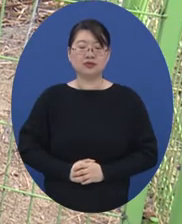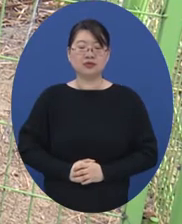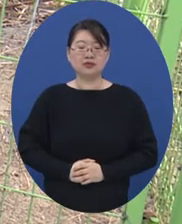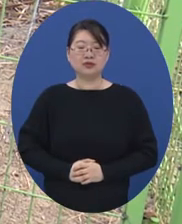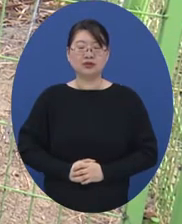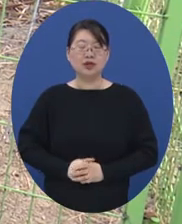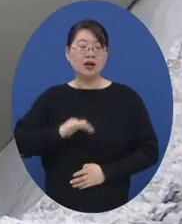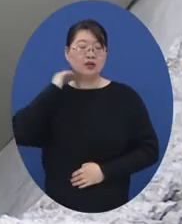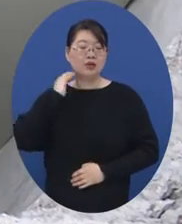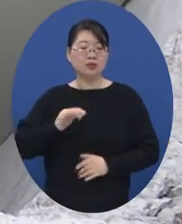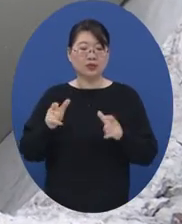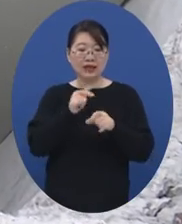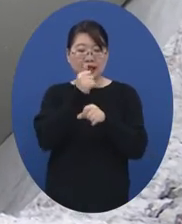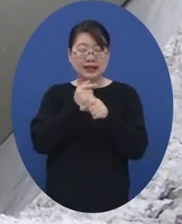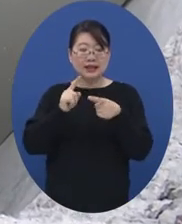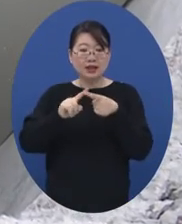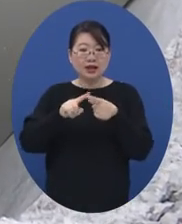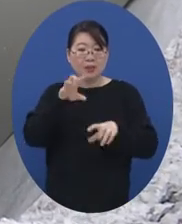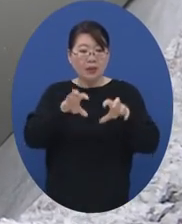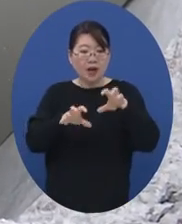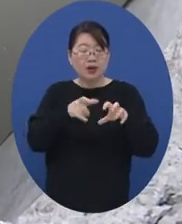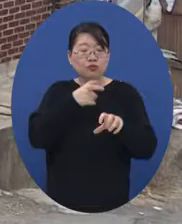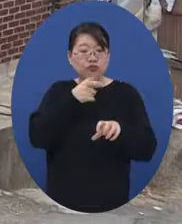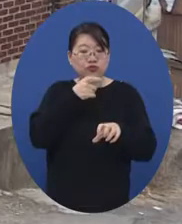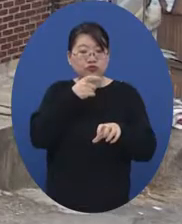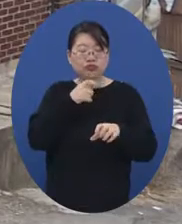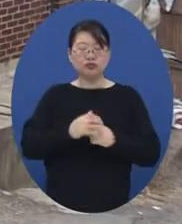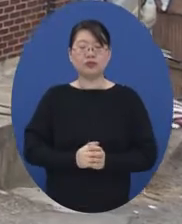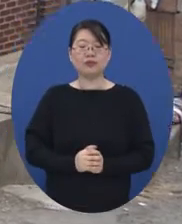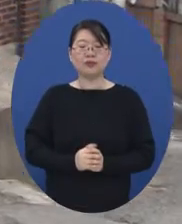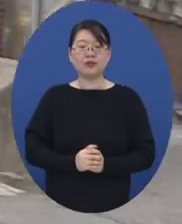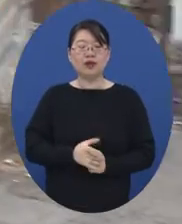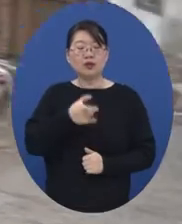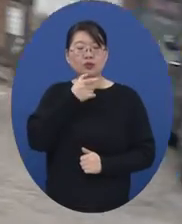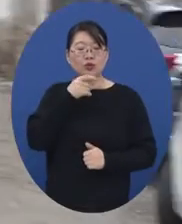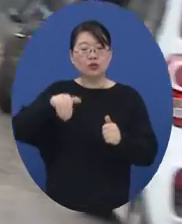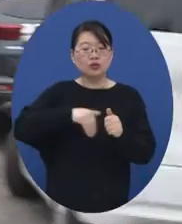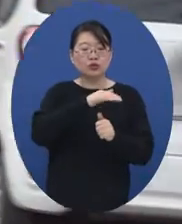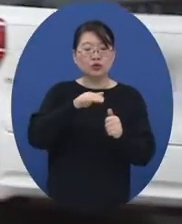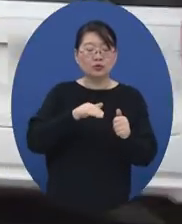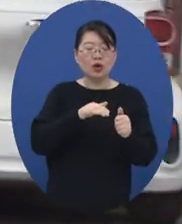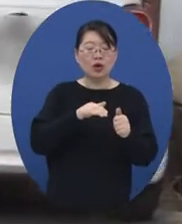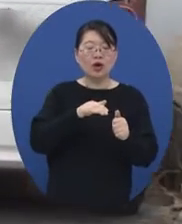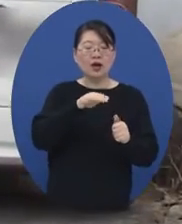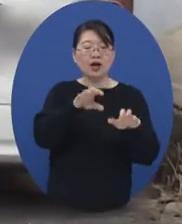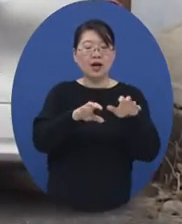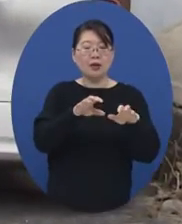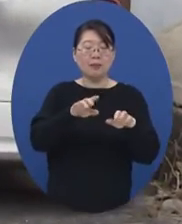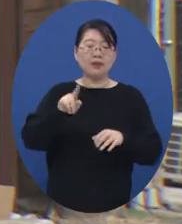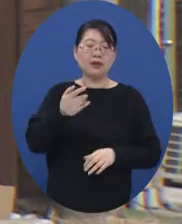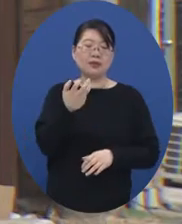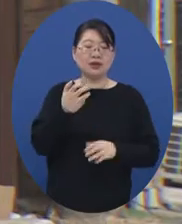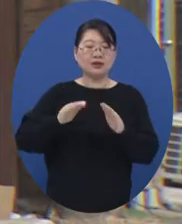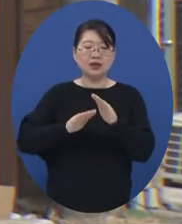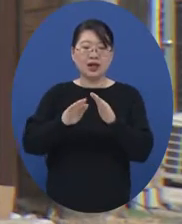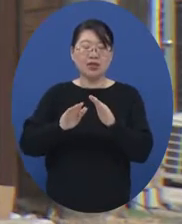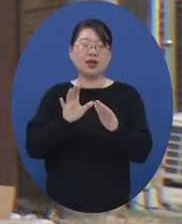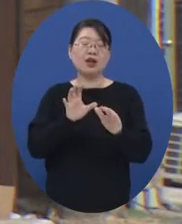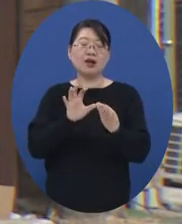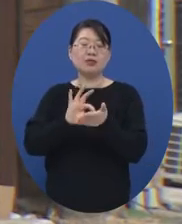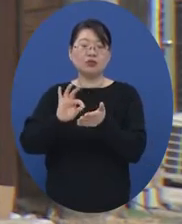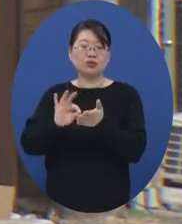의정부 소재 캠프 스탠리 주변 마을 상수도 상수도 물은 주변 때 벌 마을 약 180 3 i 의 음용수로